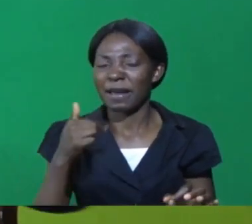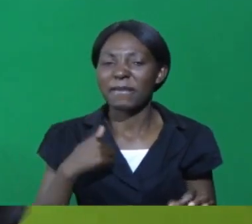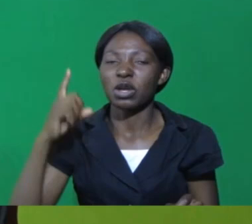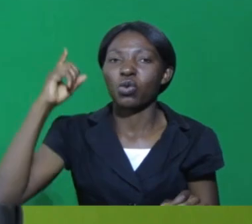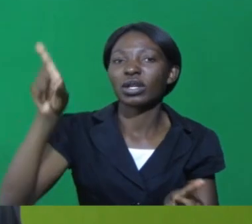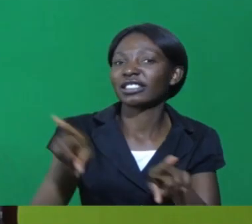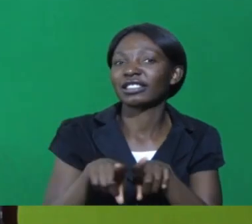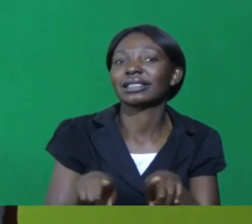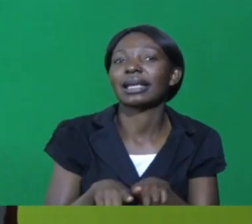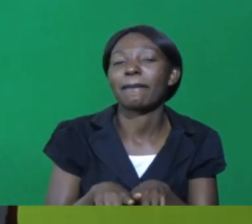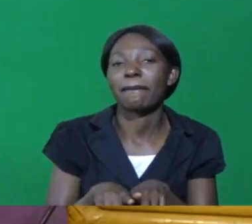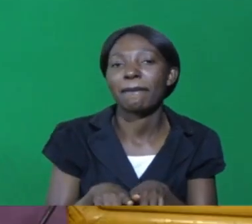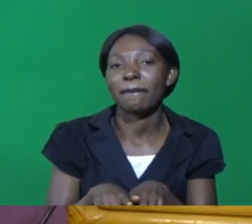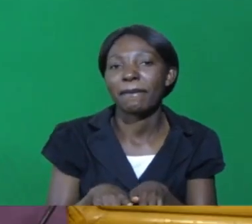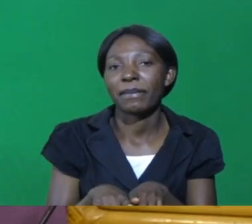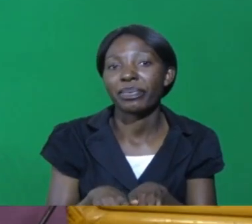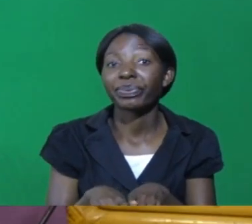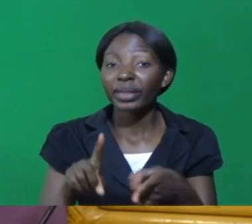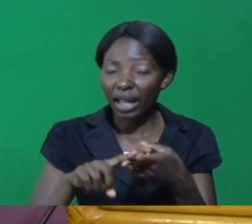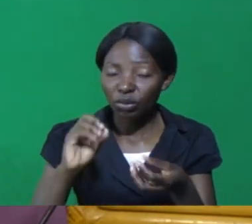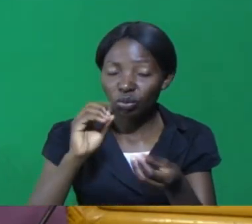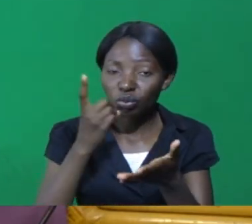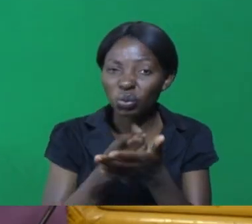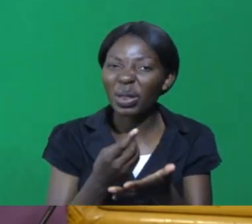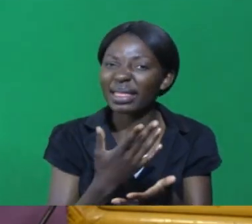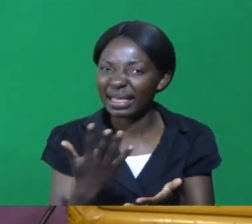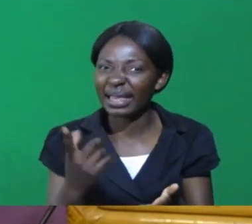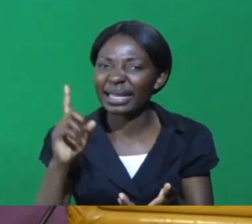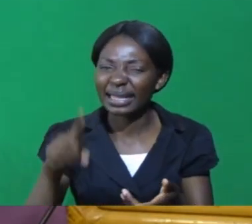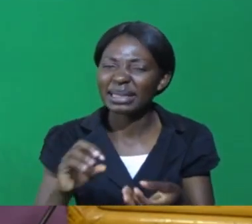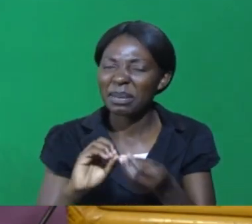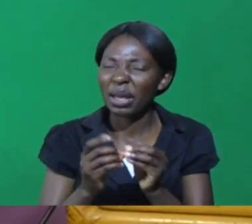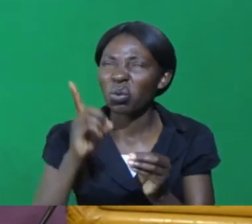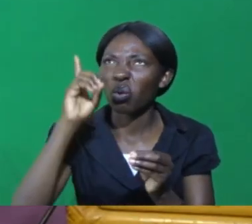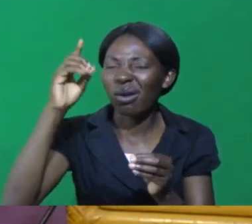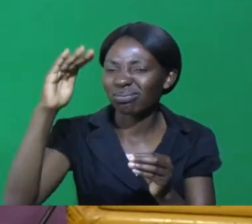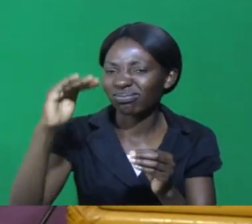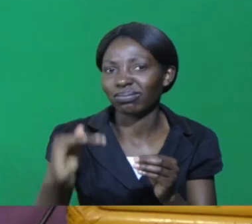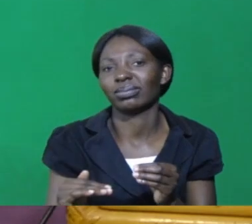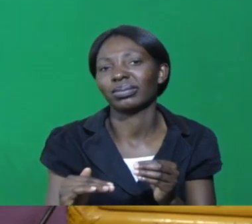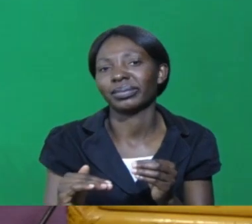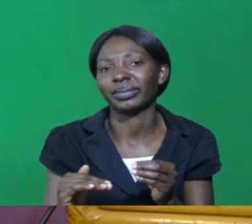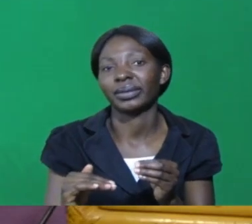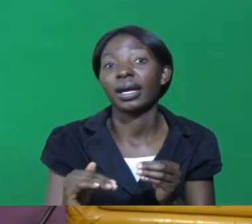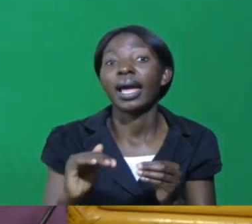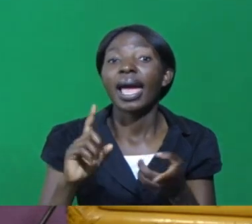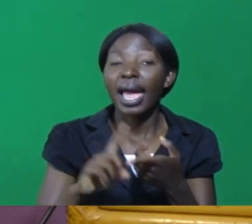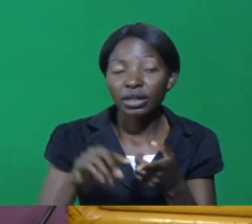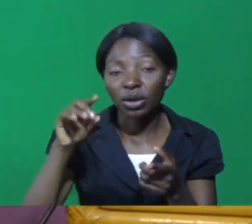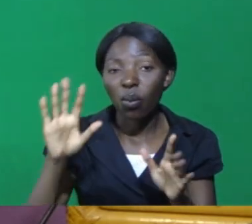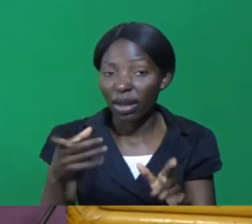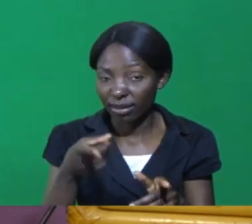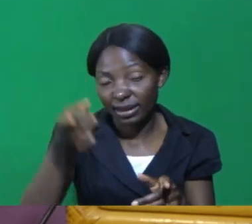kumuratidza akashoreka kuvanhu. Kuita kunoshora mwari, kuita kunoshora mwari. Takazvidzidza zvikanzi chimwe futi chaakaita